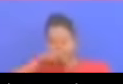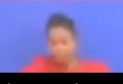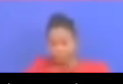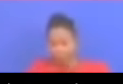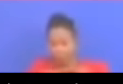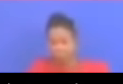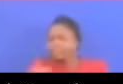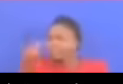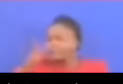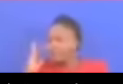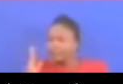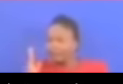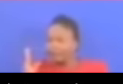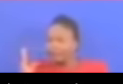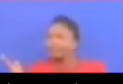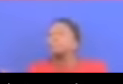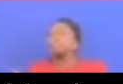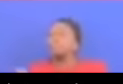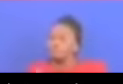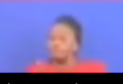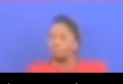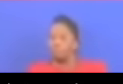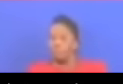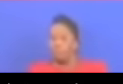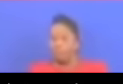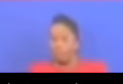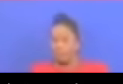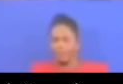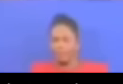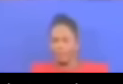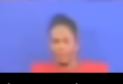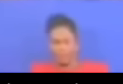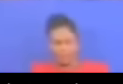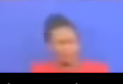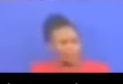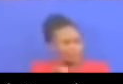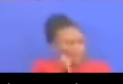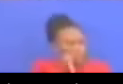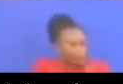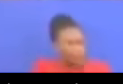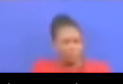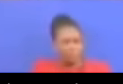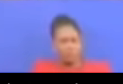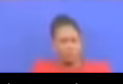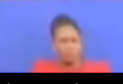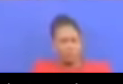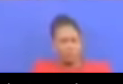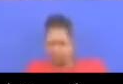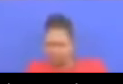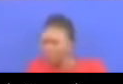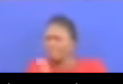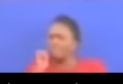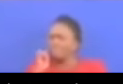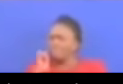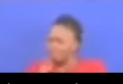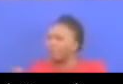serikali inayoongozwa na mama Samia Suluhu Hassan. Wasomi na wataalamu wako wengi mtaani ondoa wote kule